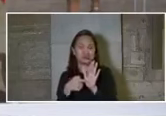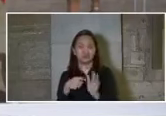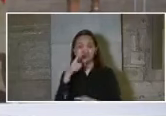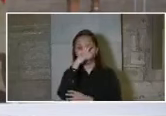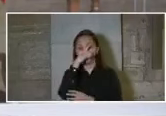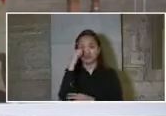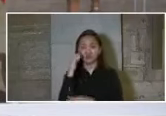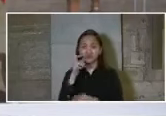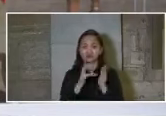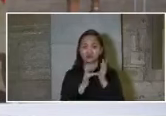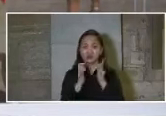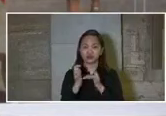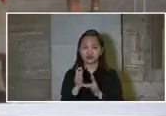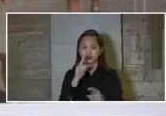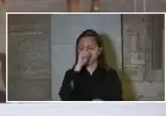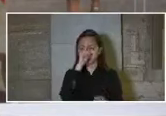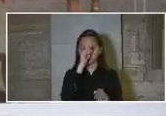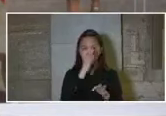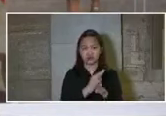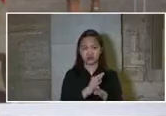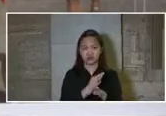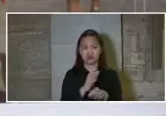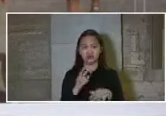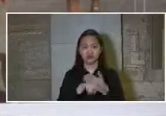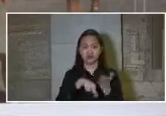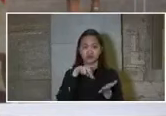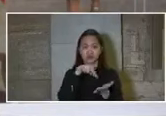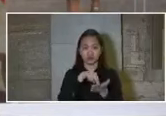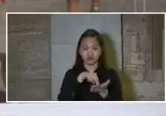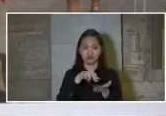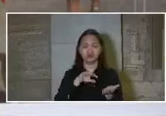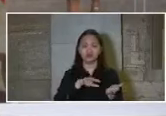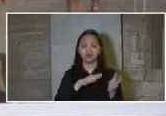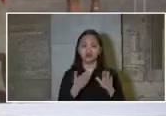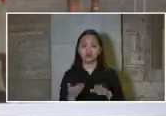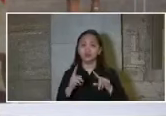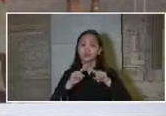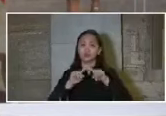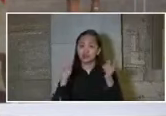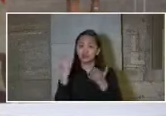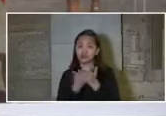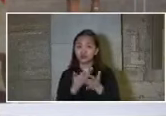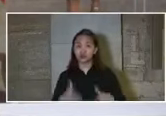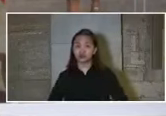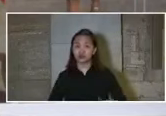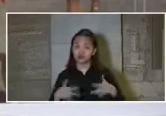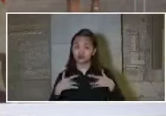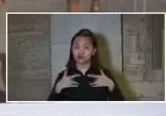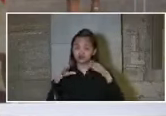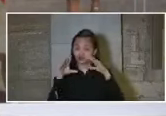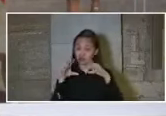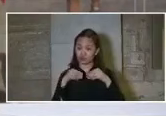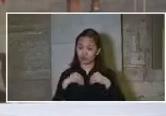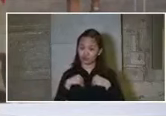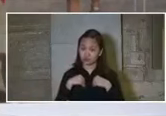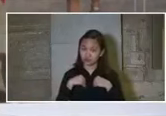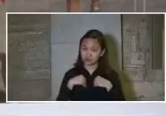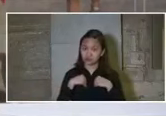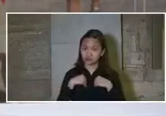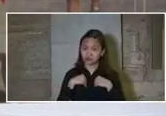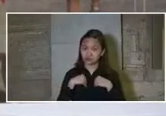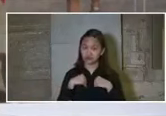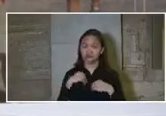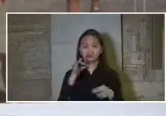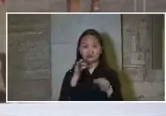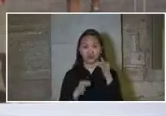faith in the resurrection of the dead. But the new life that we achieve every time that we change will be nonsense